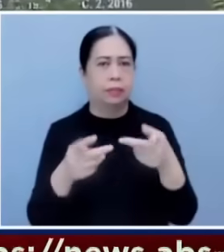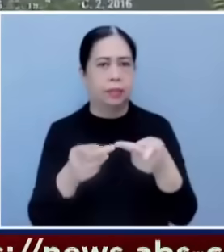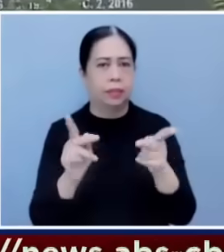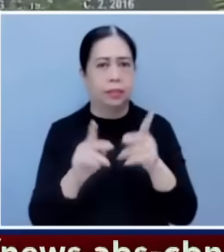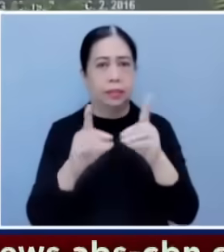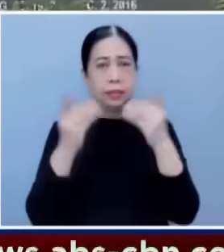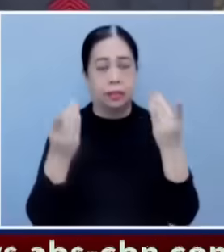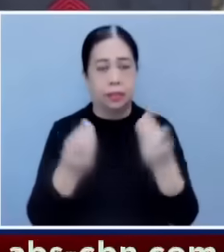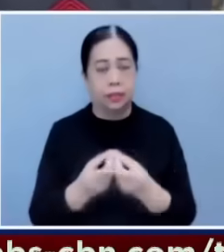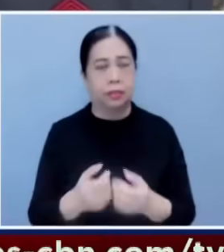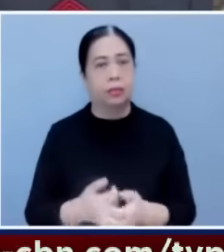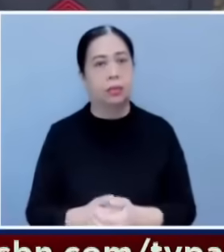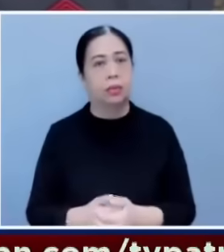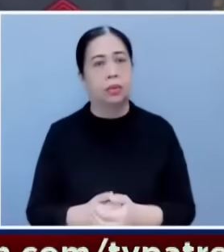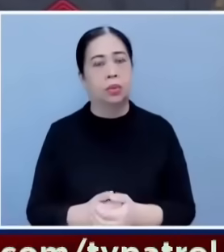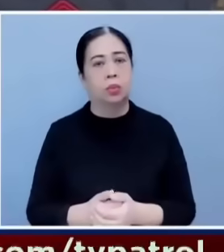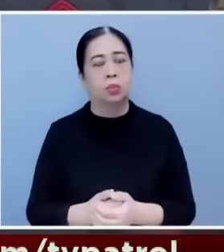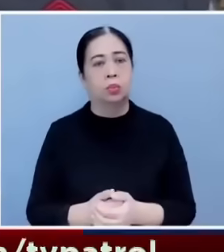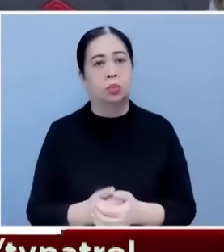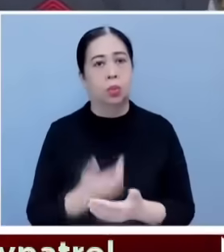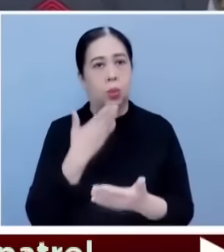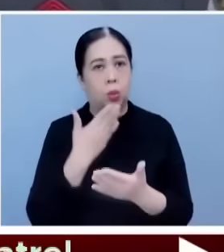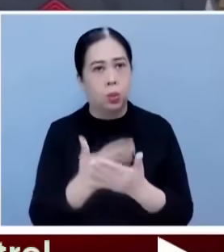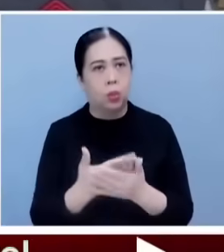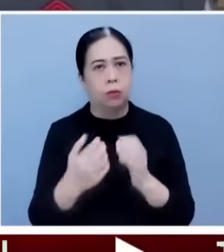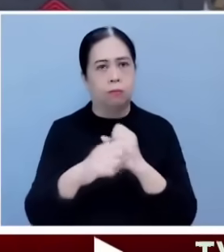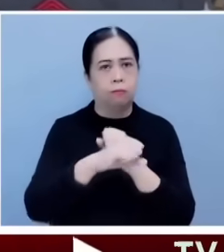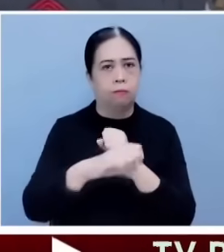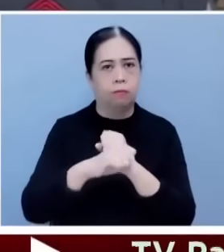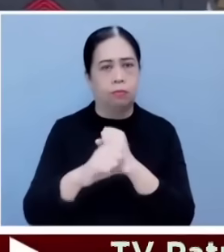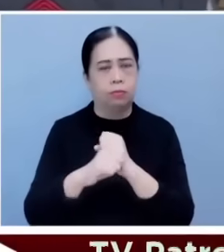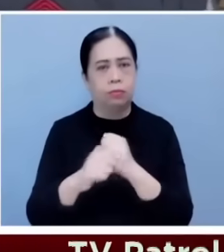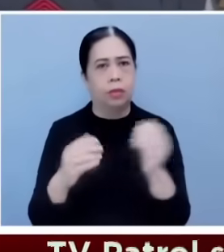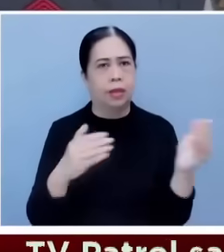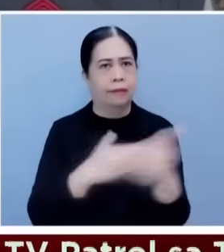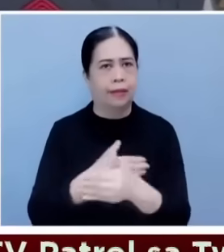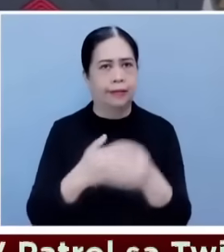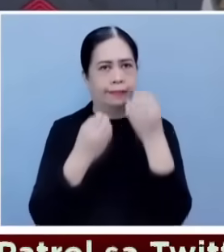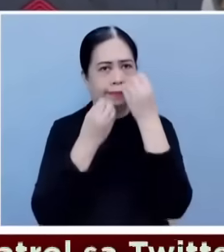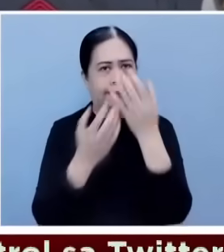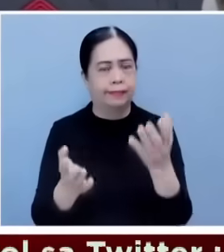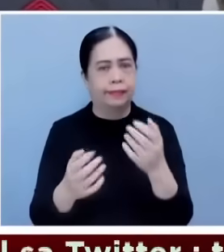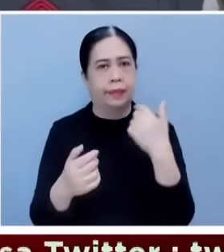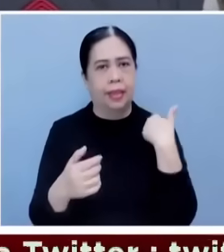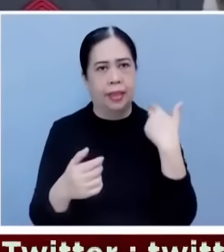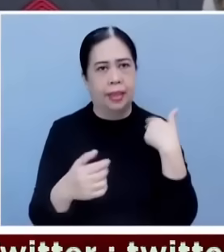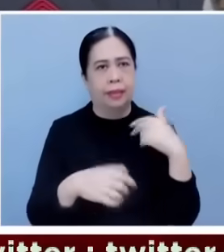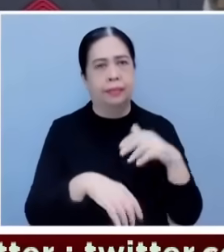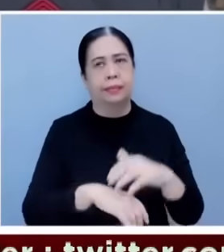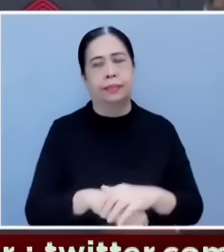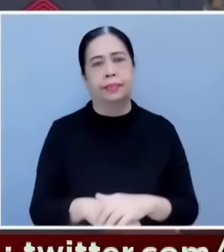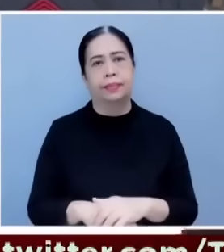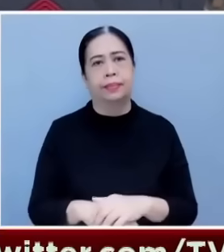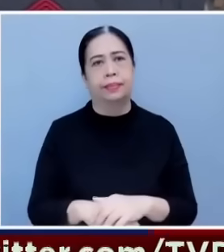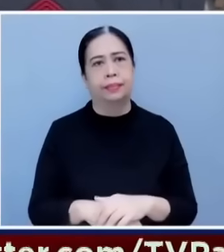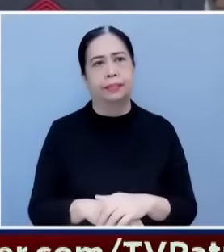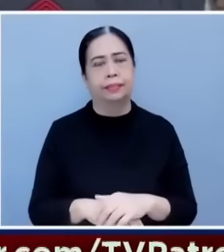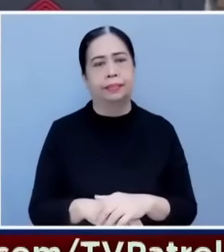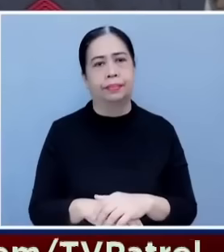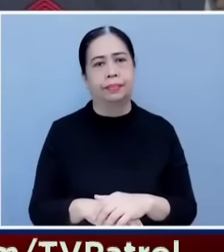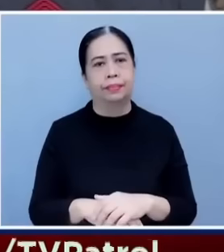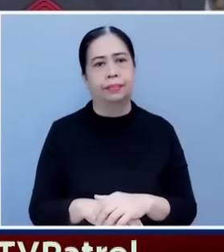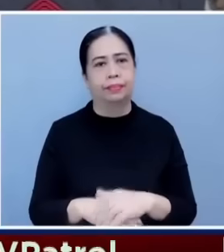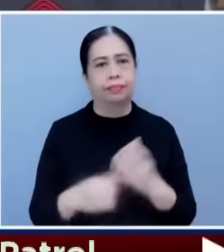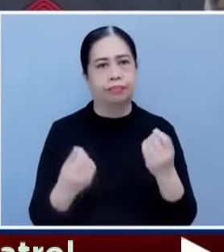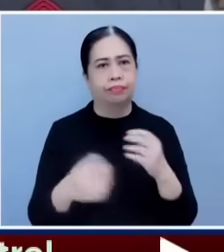po ang ating kampanya kasi naunahan na natin. Nagkaroon na tayo ng mga unang